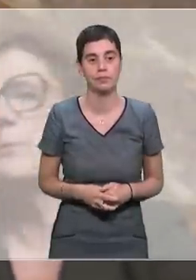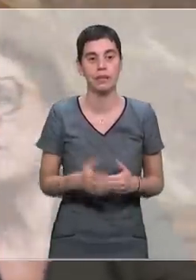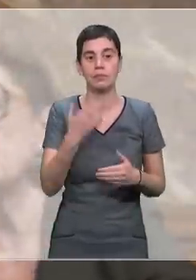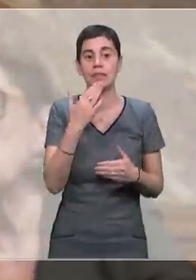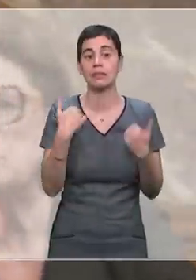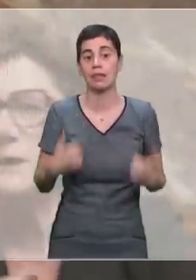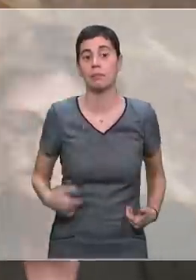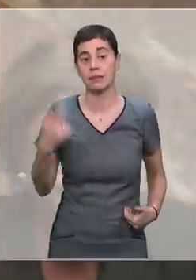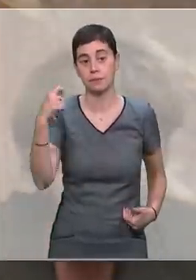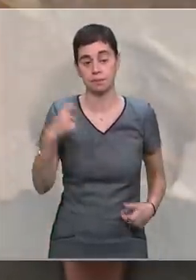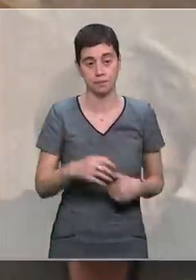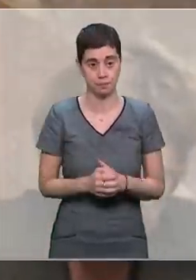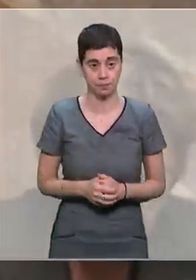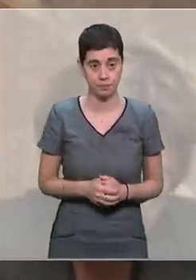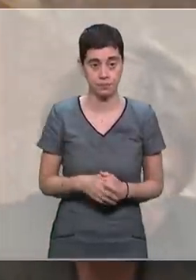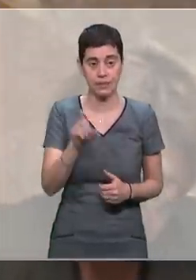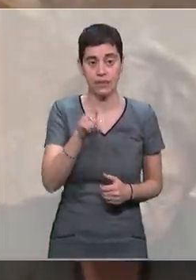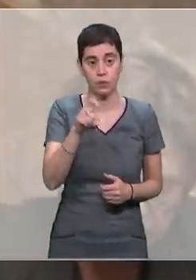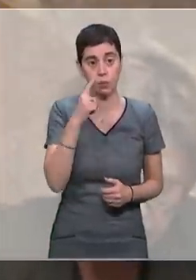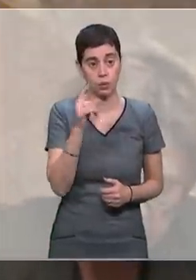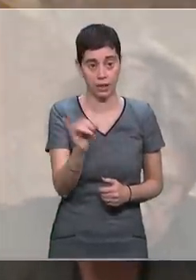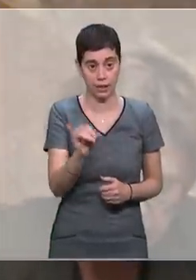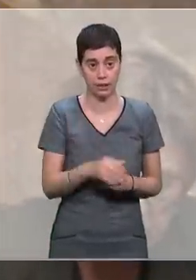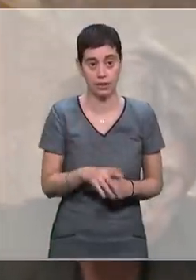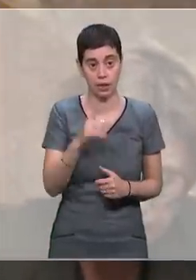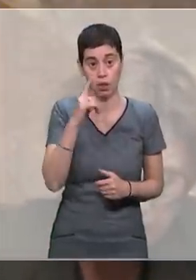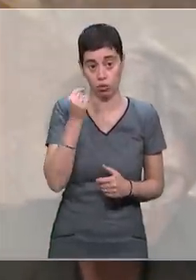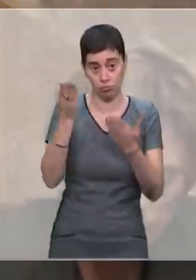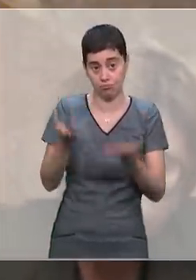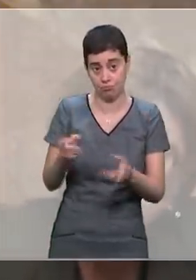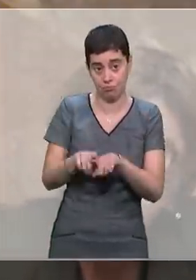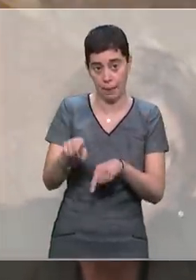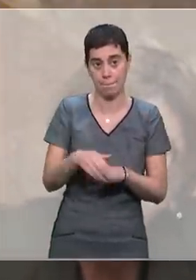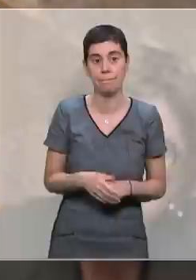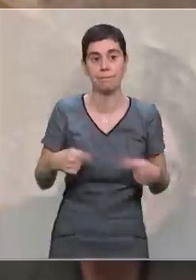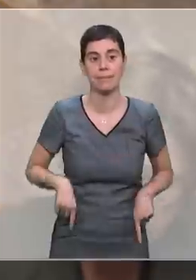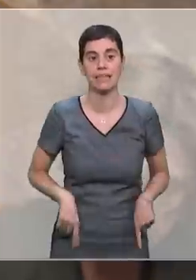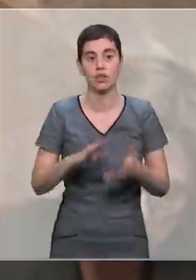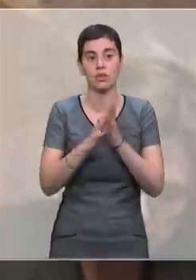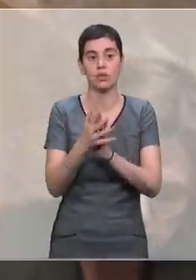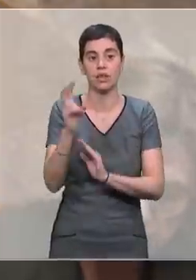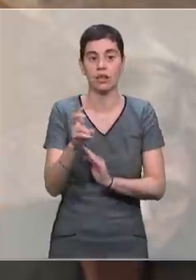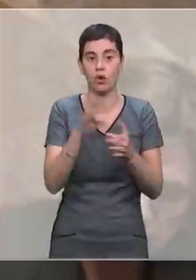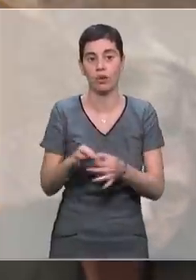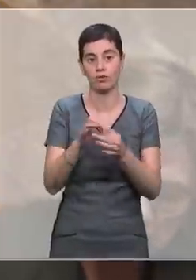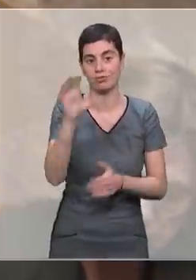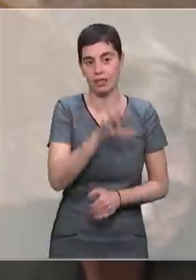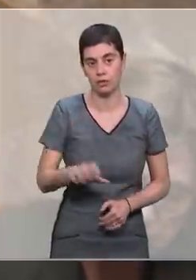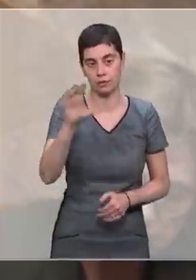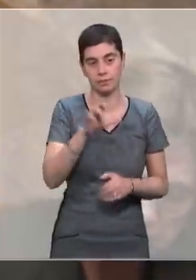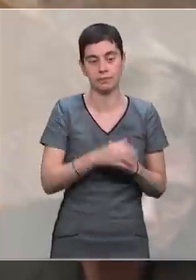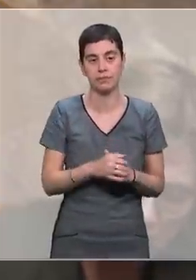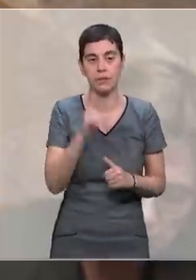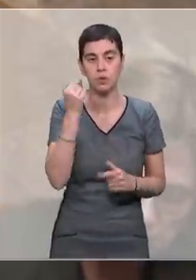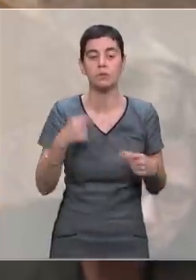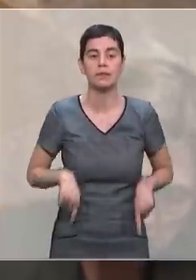Merci, madame la présidente. Ma question s'adresse également à monsieur Christophe Béchu, ministre de la Transition écologique et de la Cohésion du territoire. Monsieur